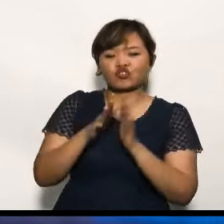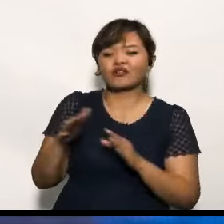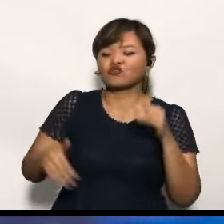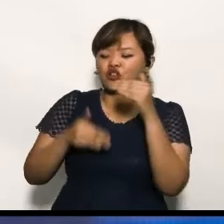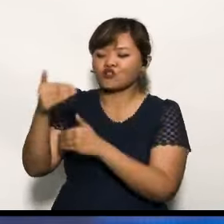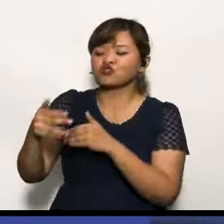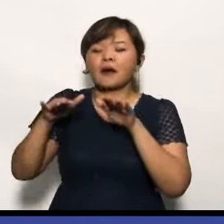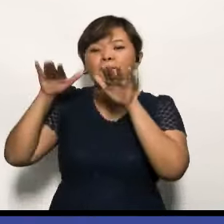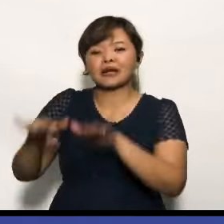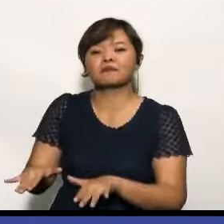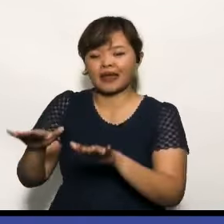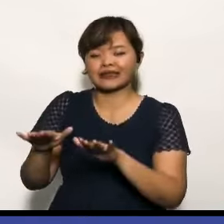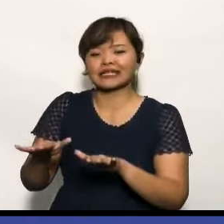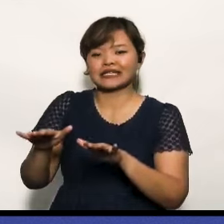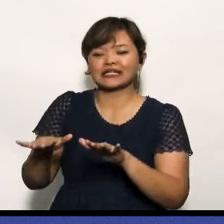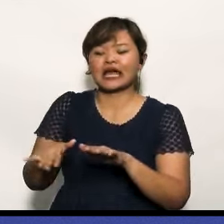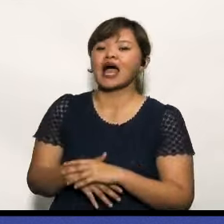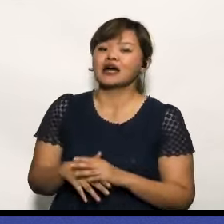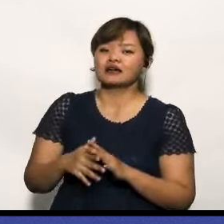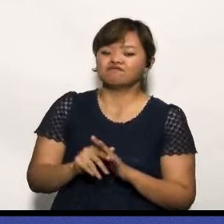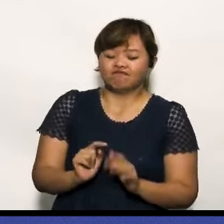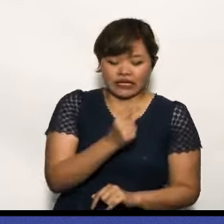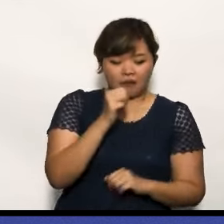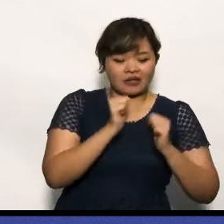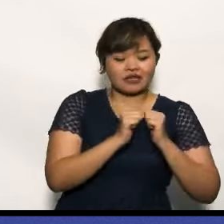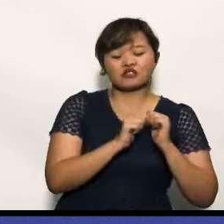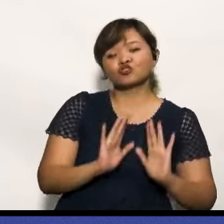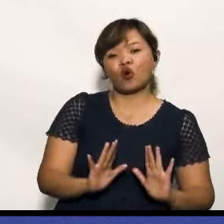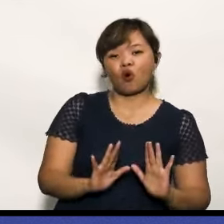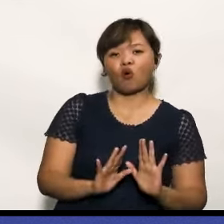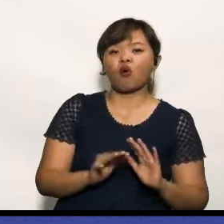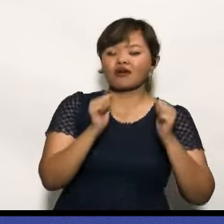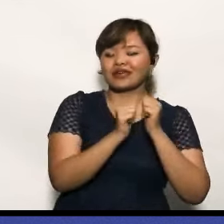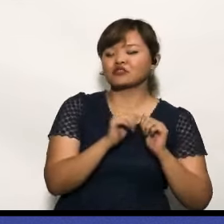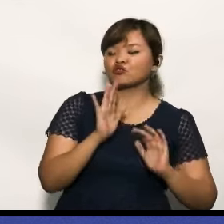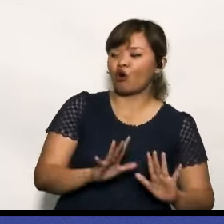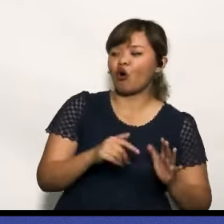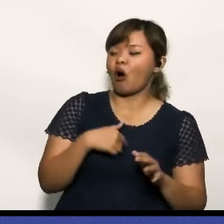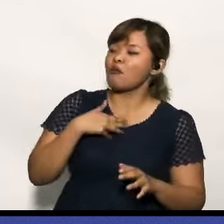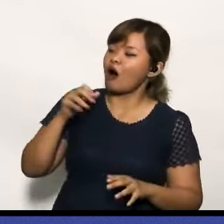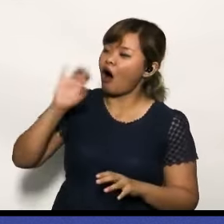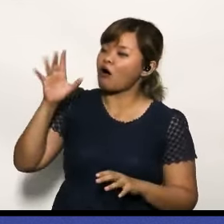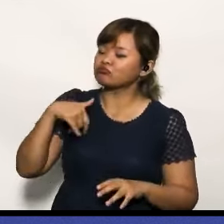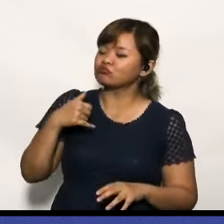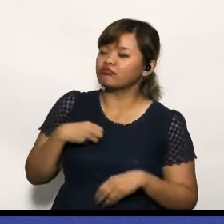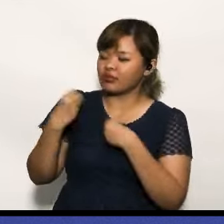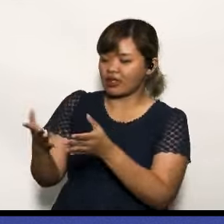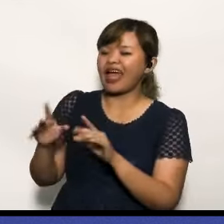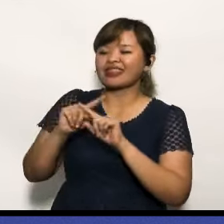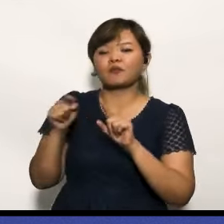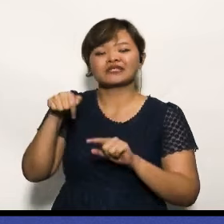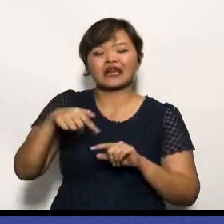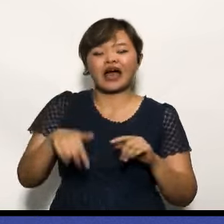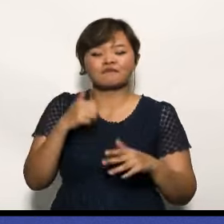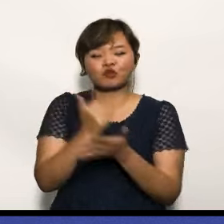menempati. Dari sebuah janji yang hanya dikatakan, aku akan memberi, sekarang menjadi